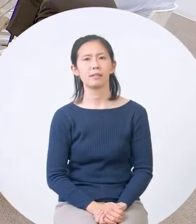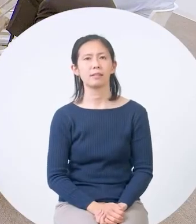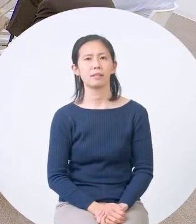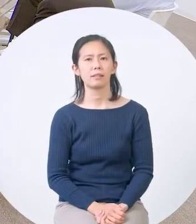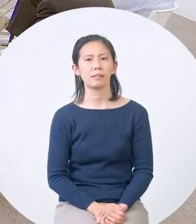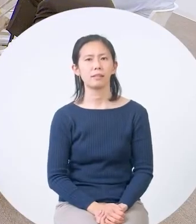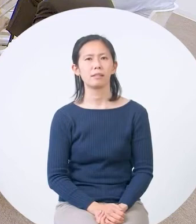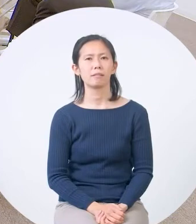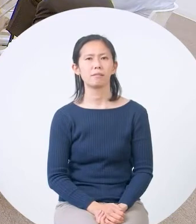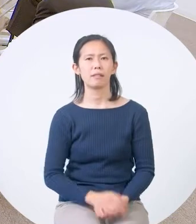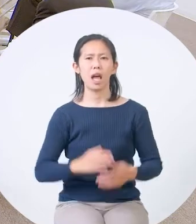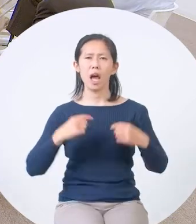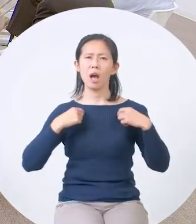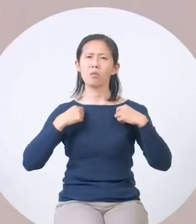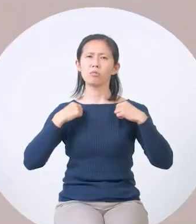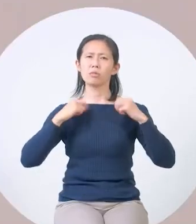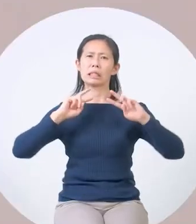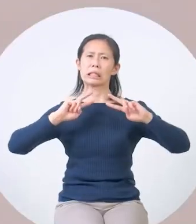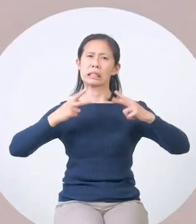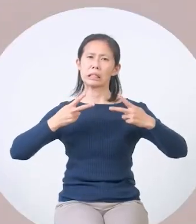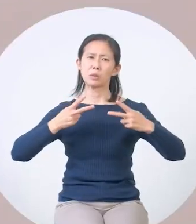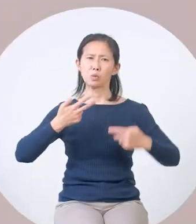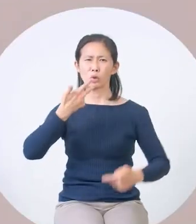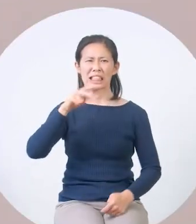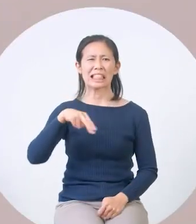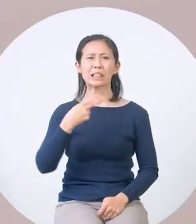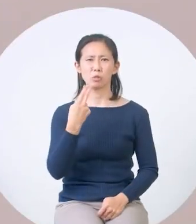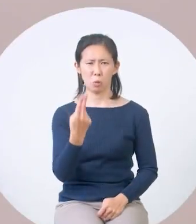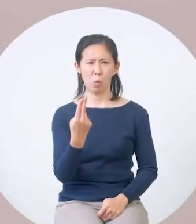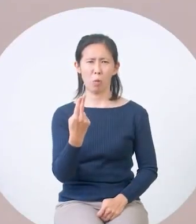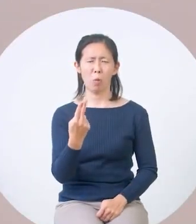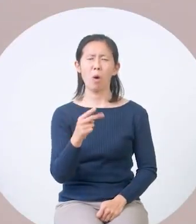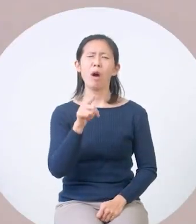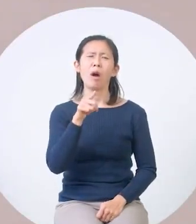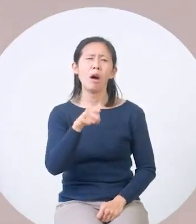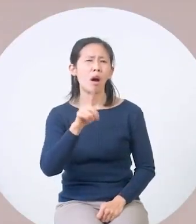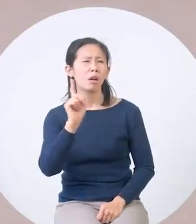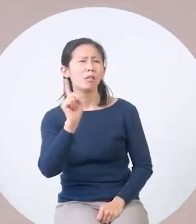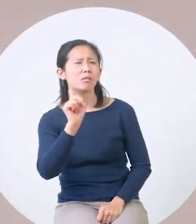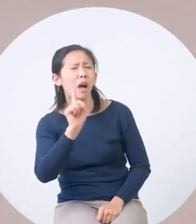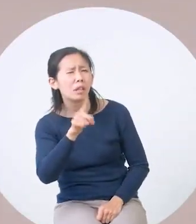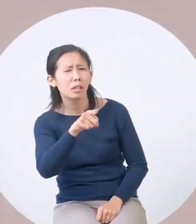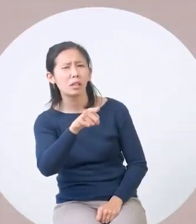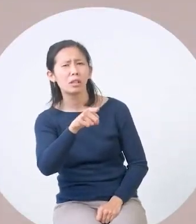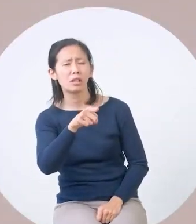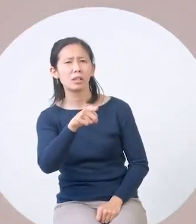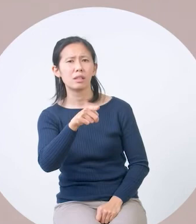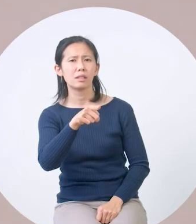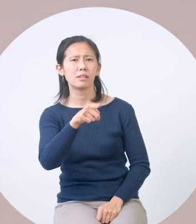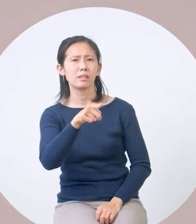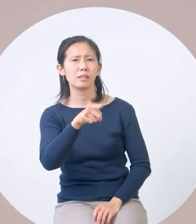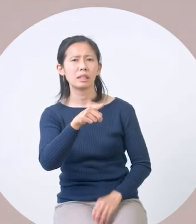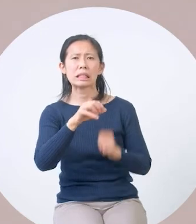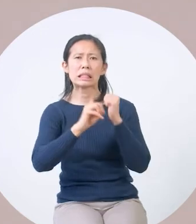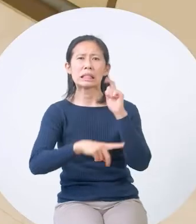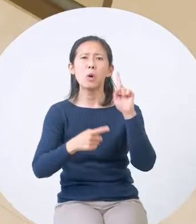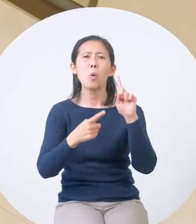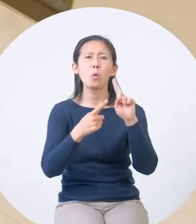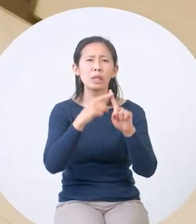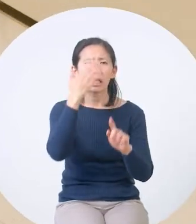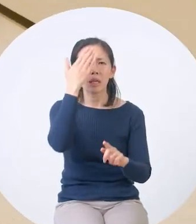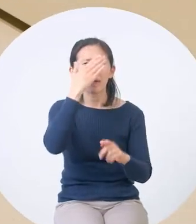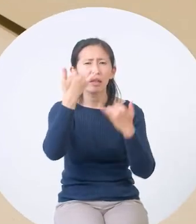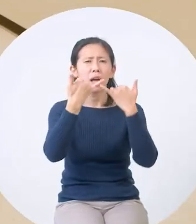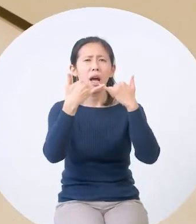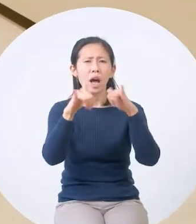なんだっけ、フィッティングシート。 ああ、そうです、そうです。 あれは何だろう。基本的に見えない